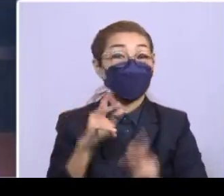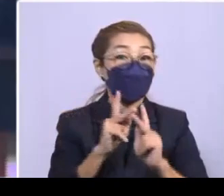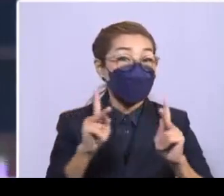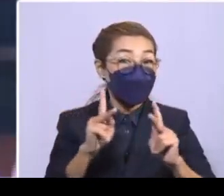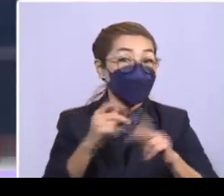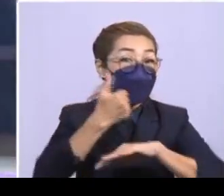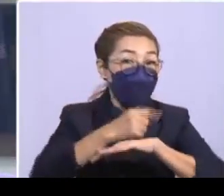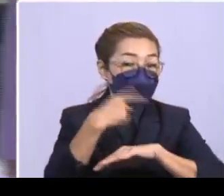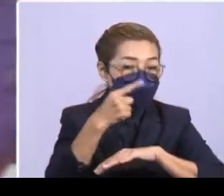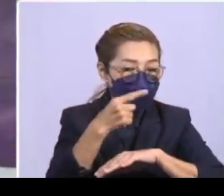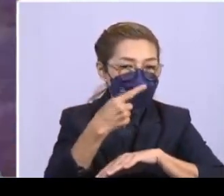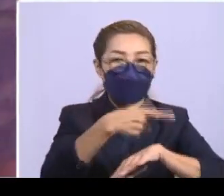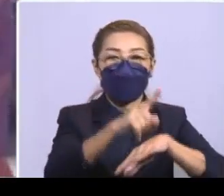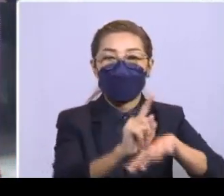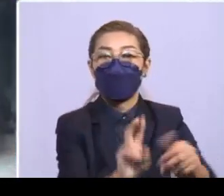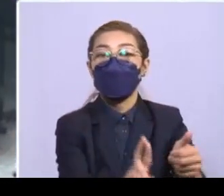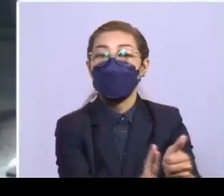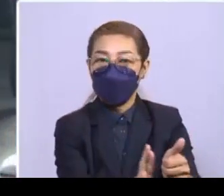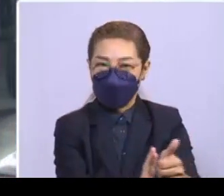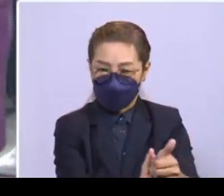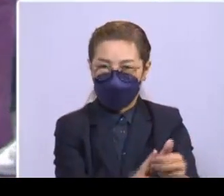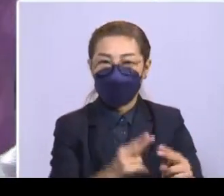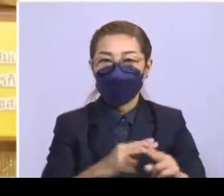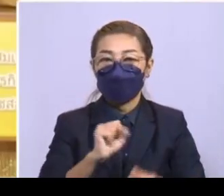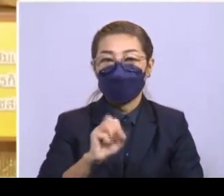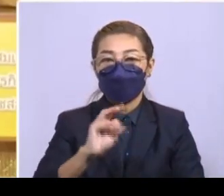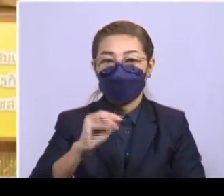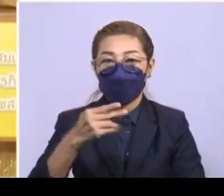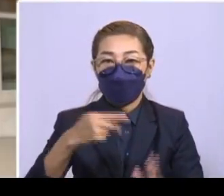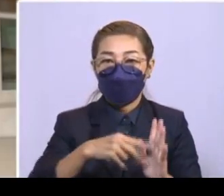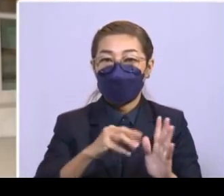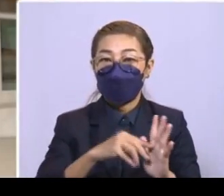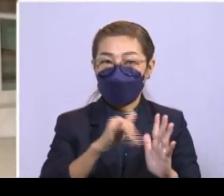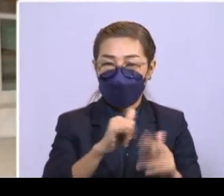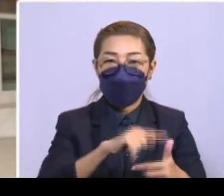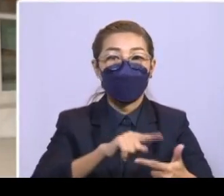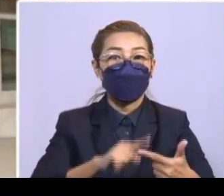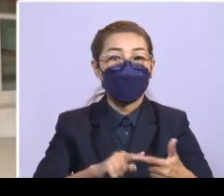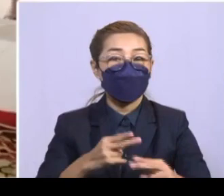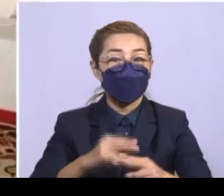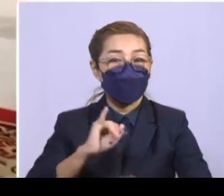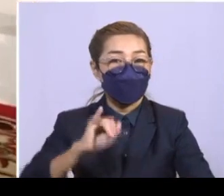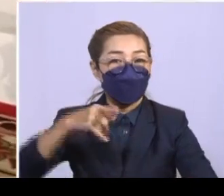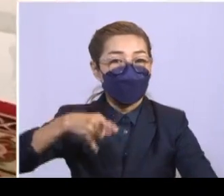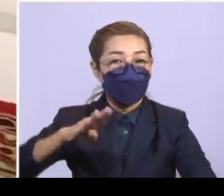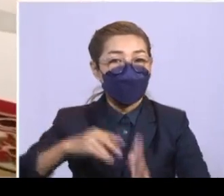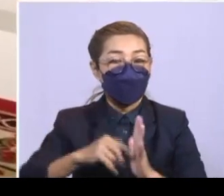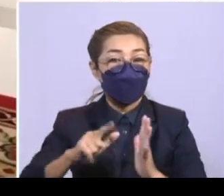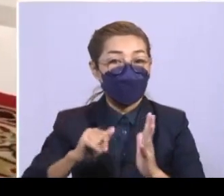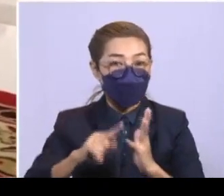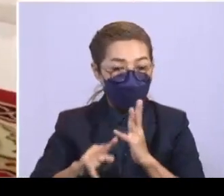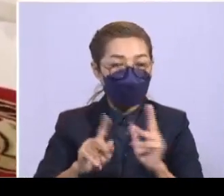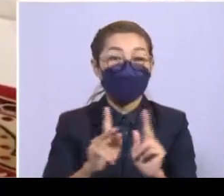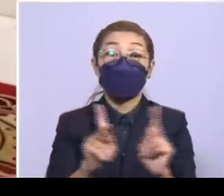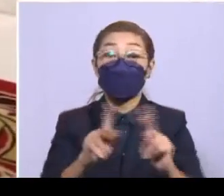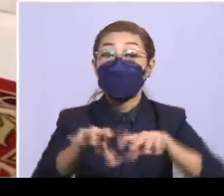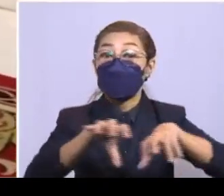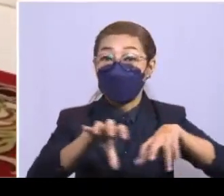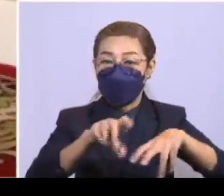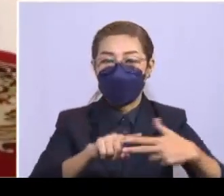ลักคณานุรักษ์รองประธานกรรมการบมจ.อสมท.นายไพบูลย์ศิริภาณุเสถียรกรรมการบมจ.อสมท.